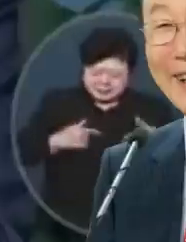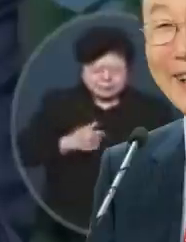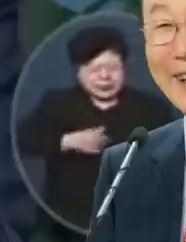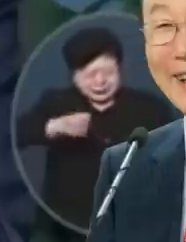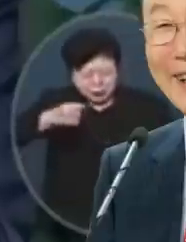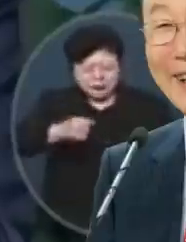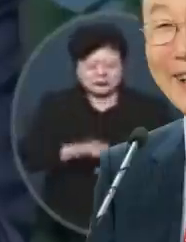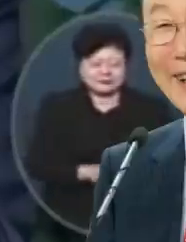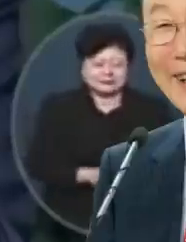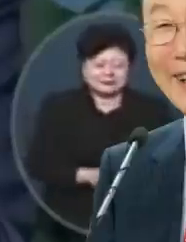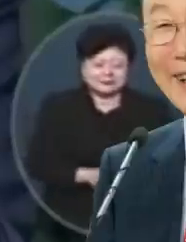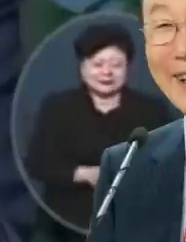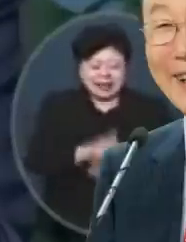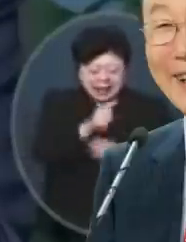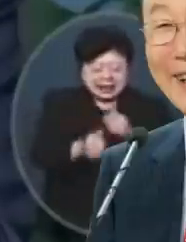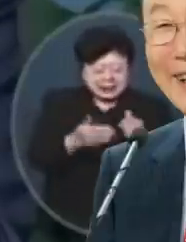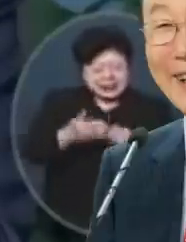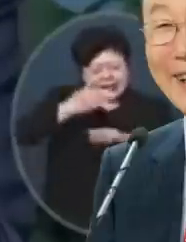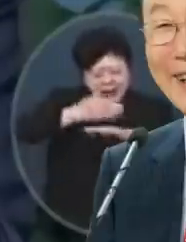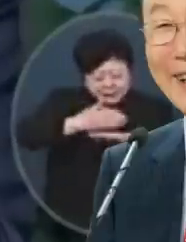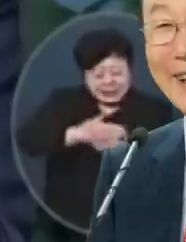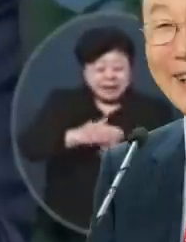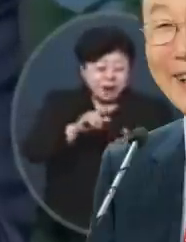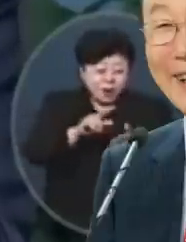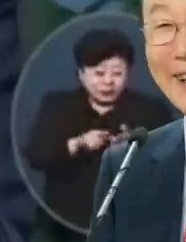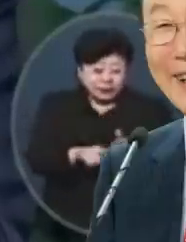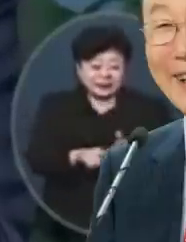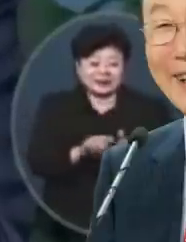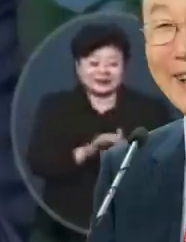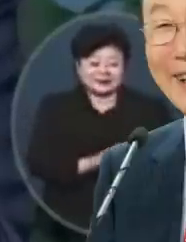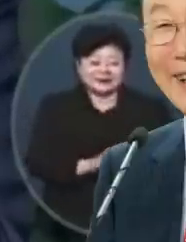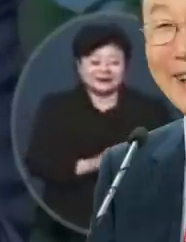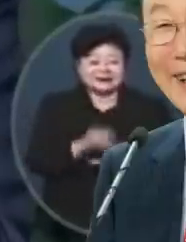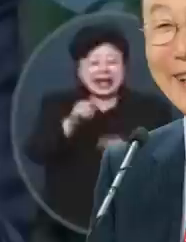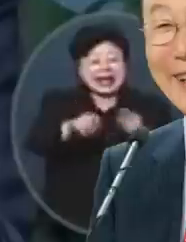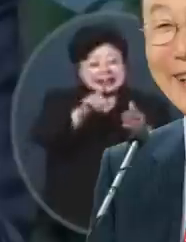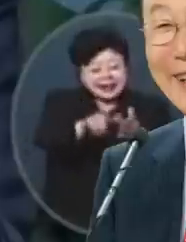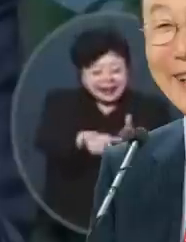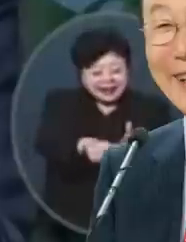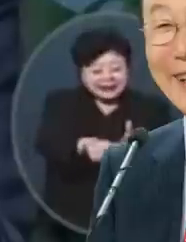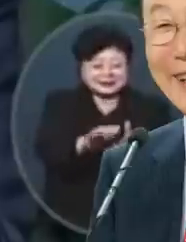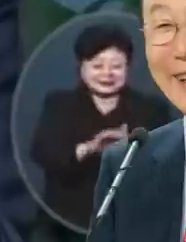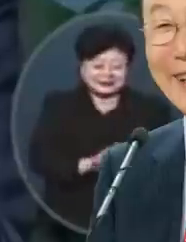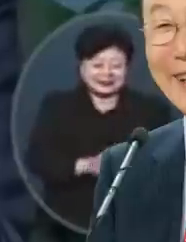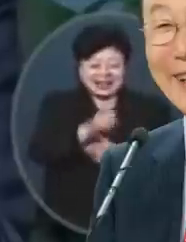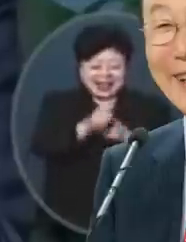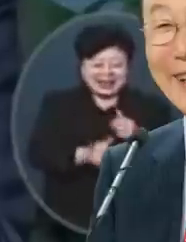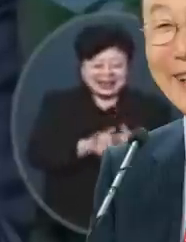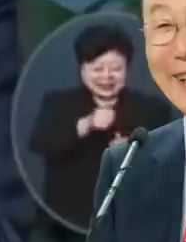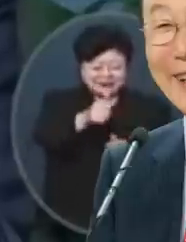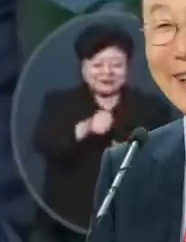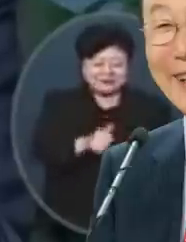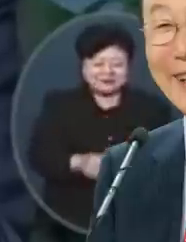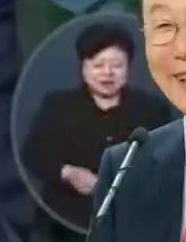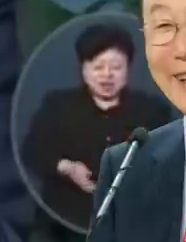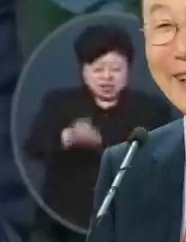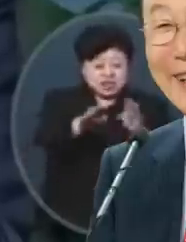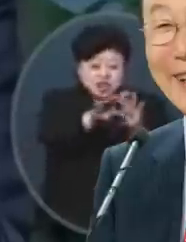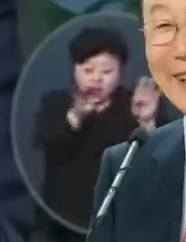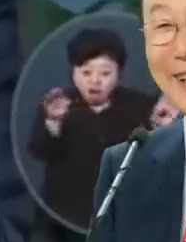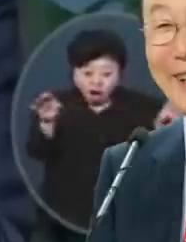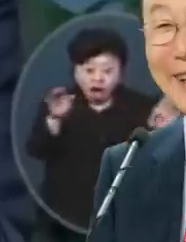가지고 하나님께 감사하며 나아가면 하나님 앞에 나가는 길이 열리는